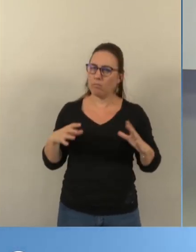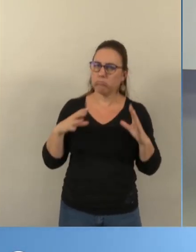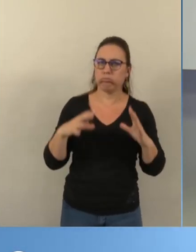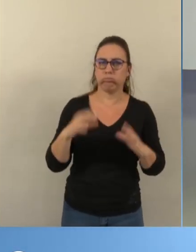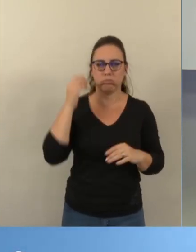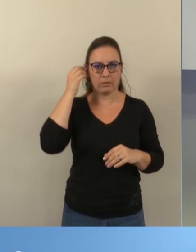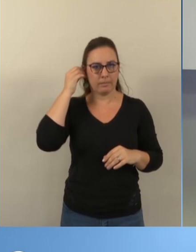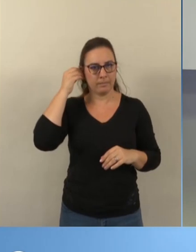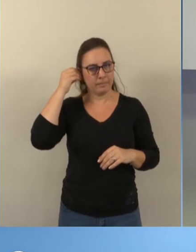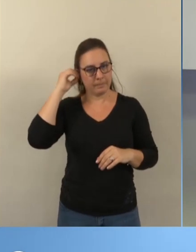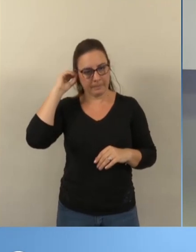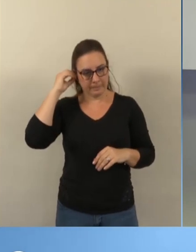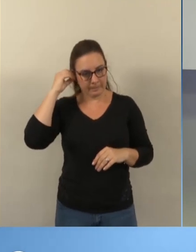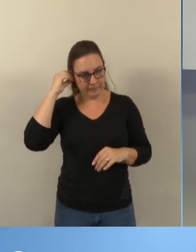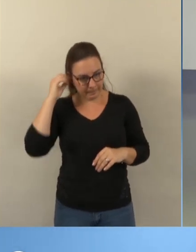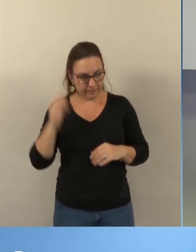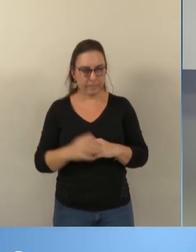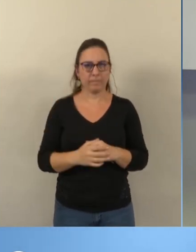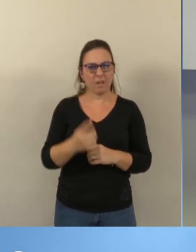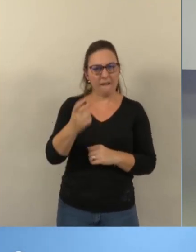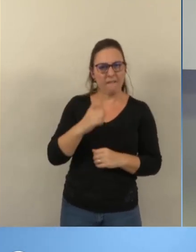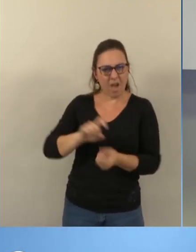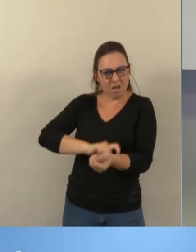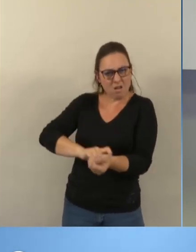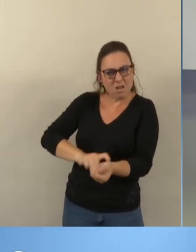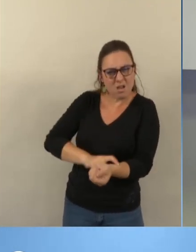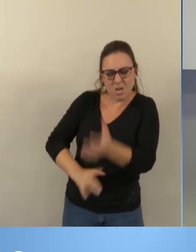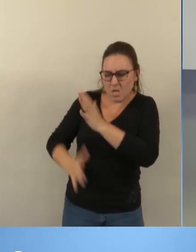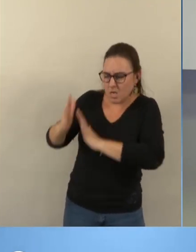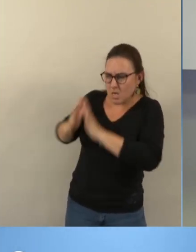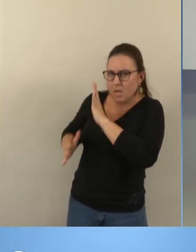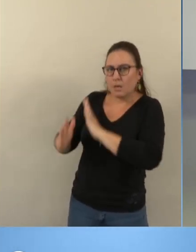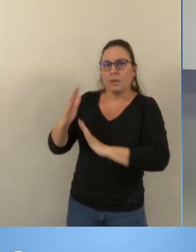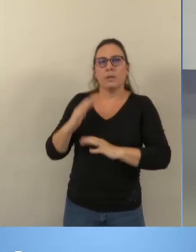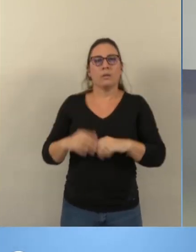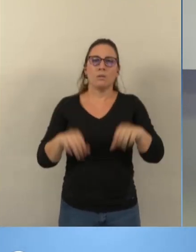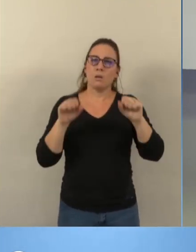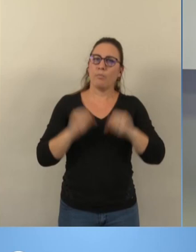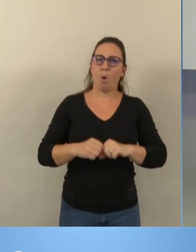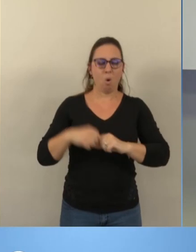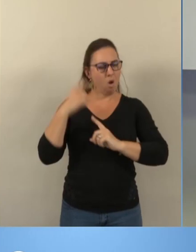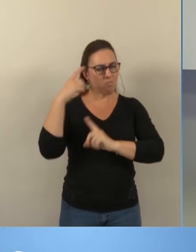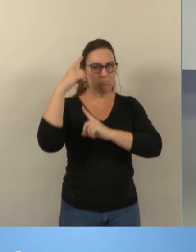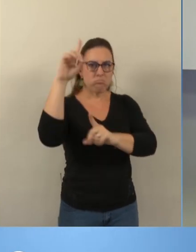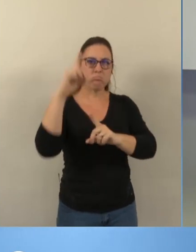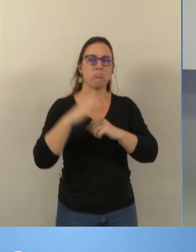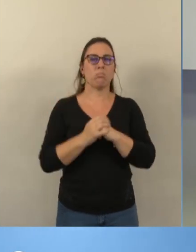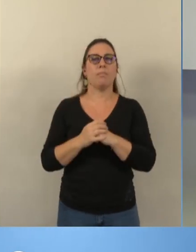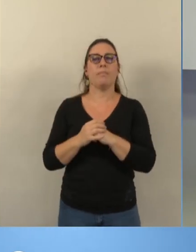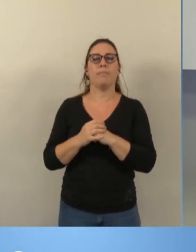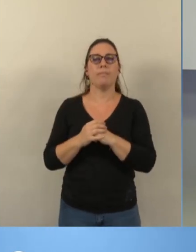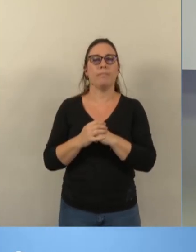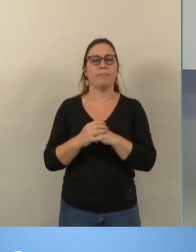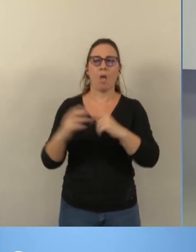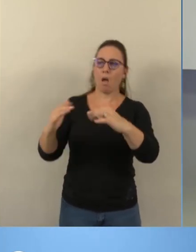elle puise dans ses racines aussi cette capacité à se tenir debout c'est inspirant d'avoir